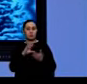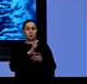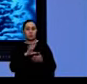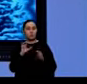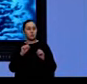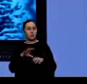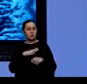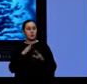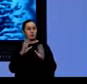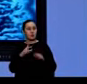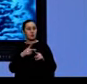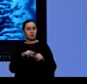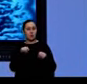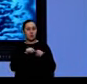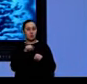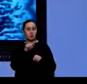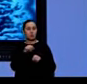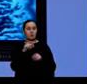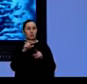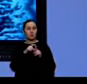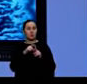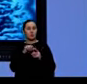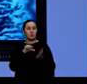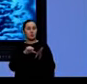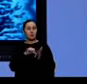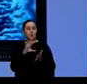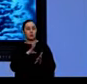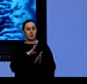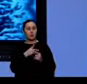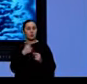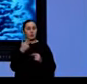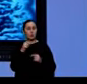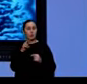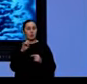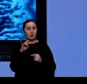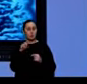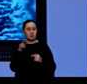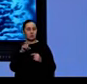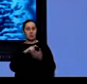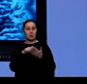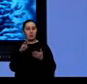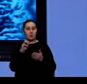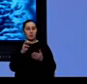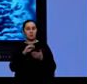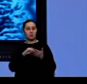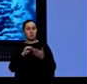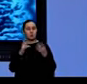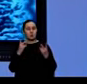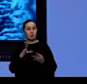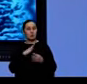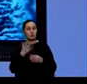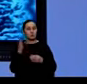мумкин. Лекин айнан мана шу сўзлар иштирок этган гаплардан матн тузишингиз керак